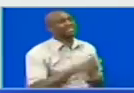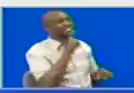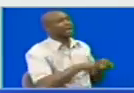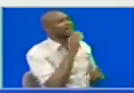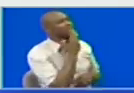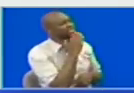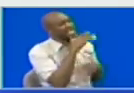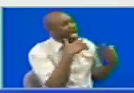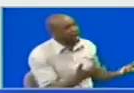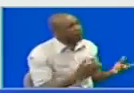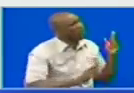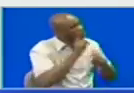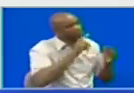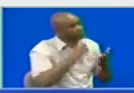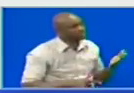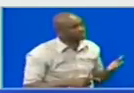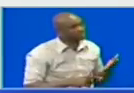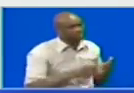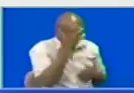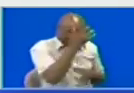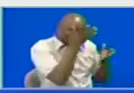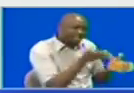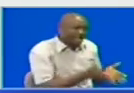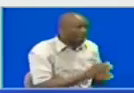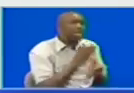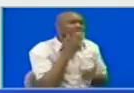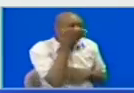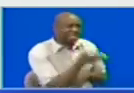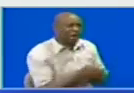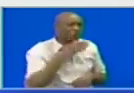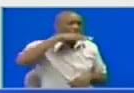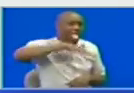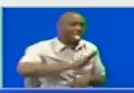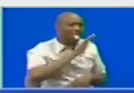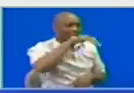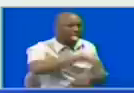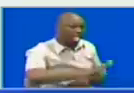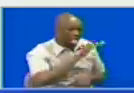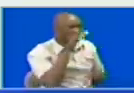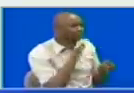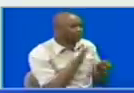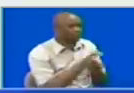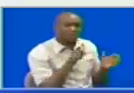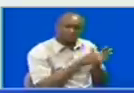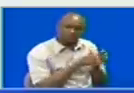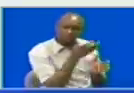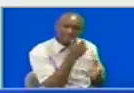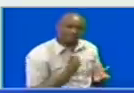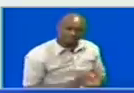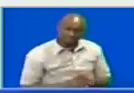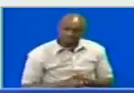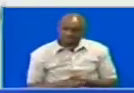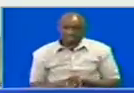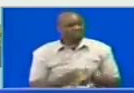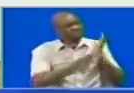ule ilikuwa ni FC kweli. Lakini mbona kidogo FC ya sasa ina matatizo chungu nzima? Unapoteza